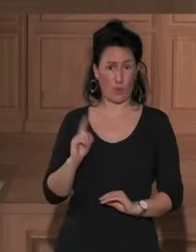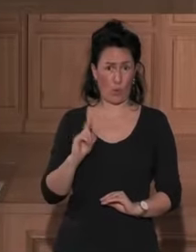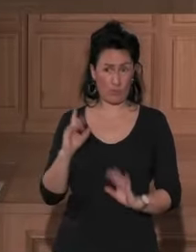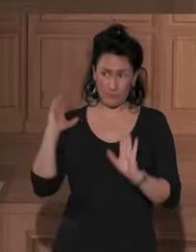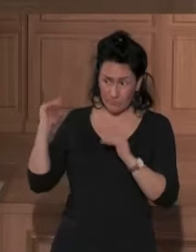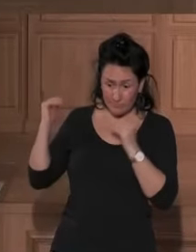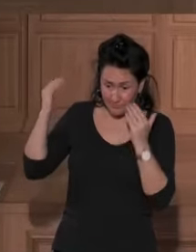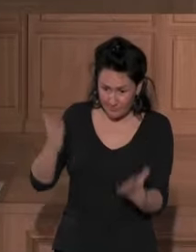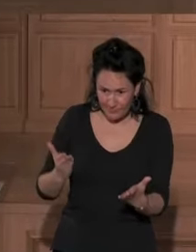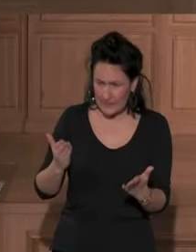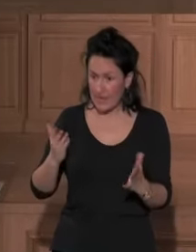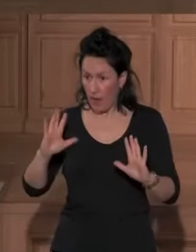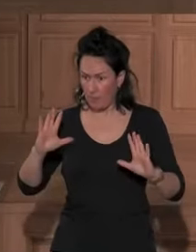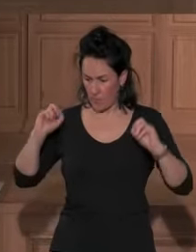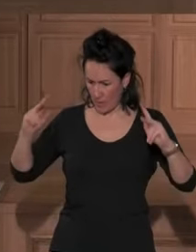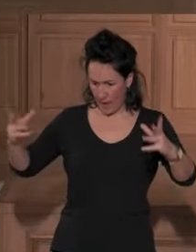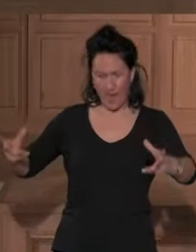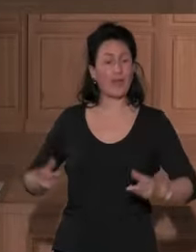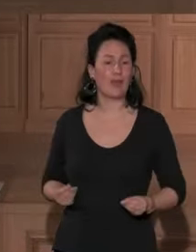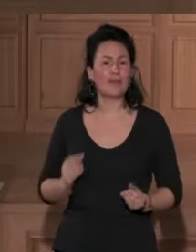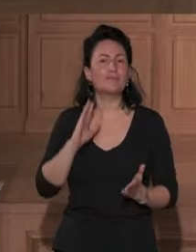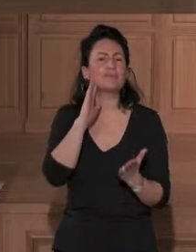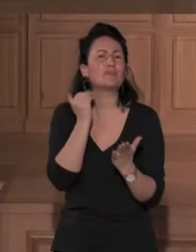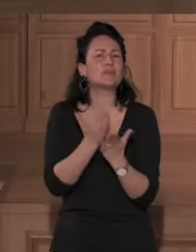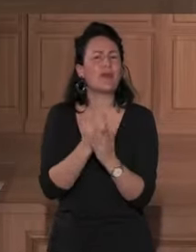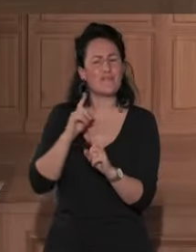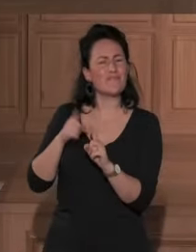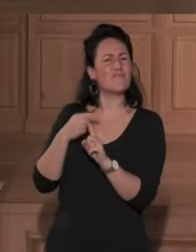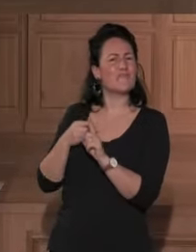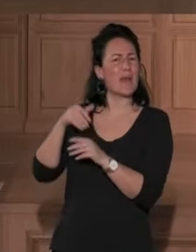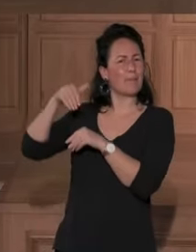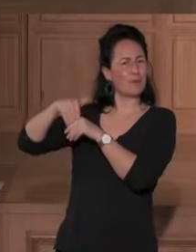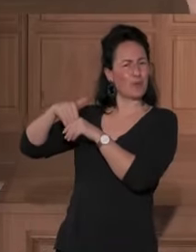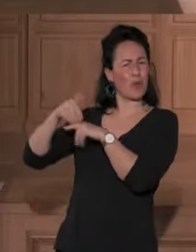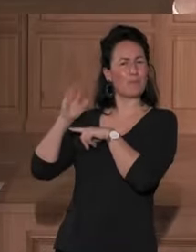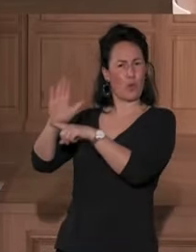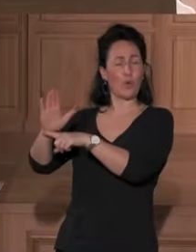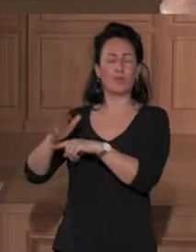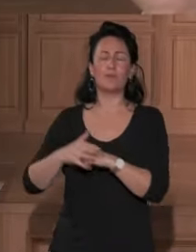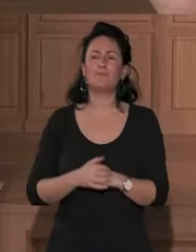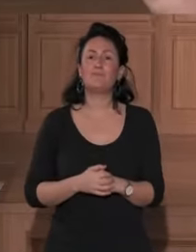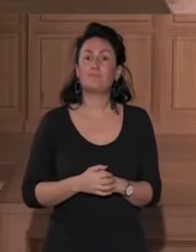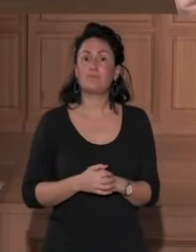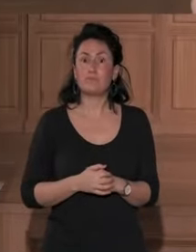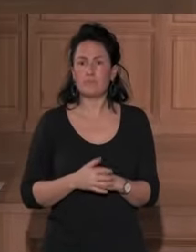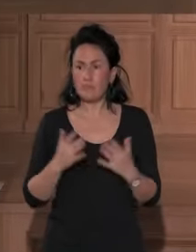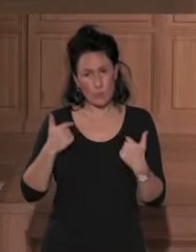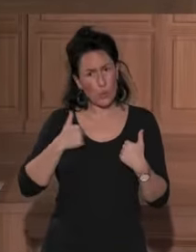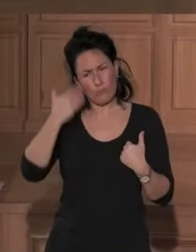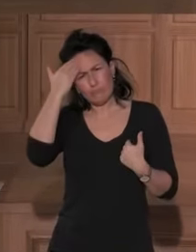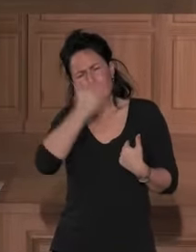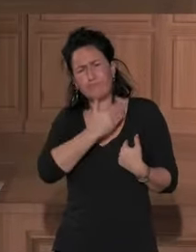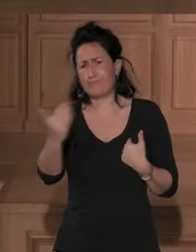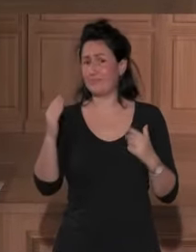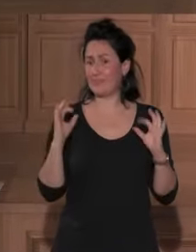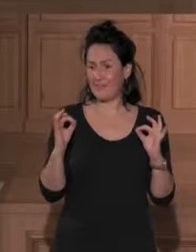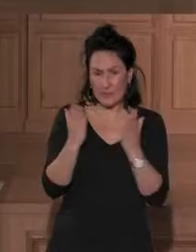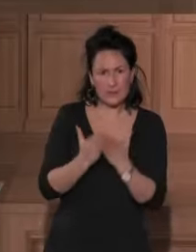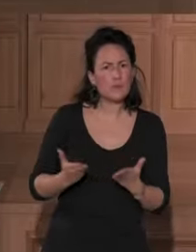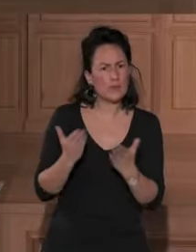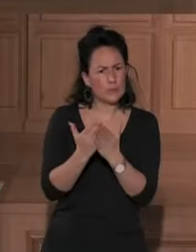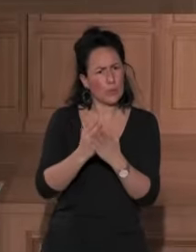années. C'est pour ça, d'ailleurs, ce film Hors Normes. C'est que nous, on est réputé aussi pour les cas complexes, pour les situations où il